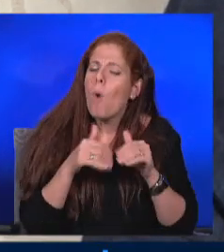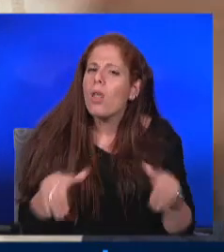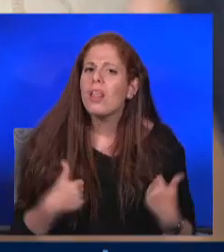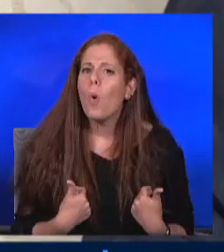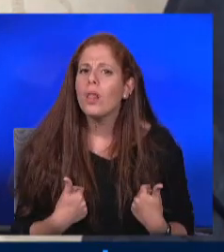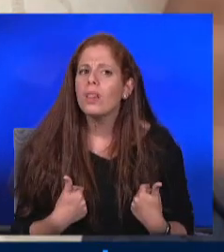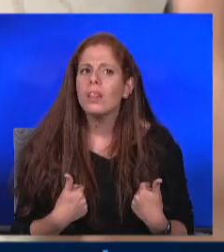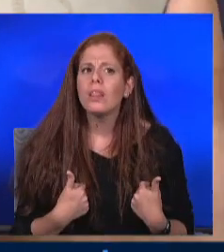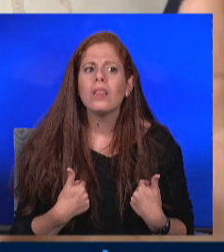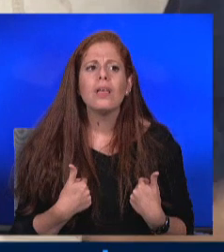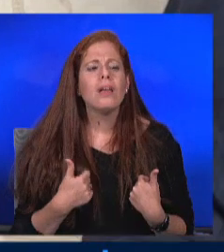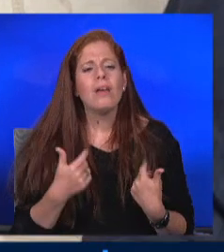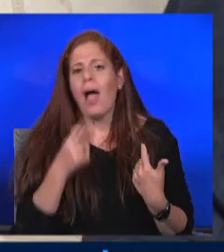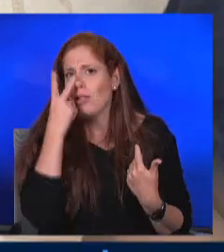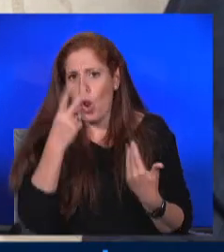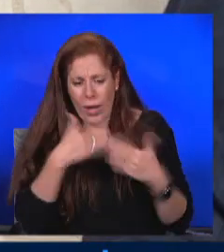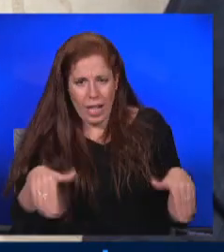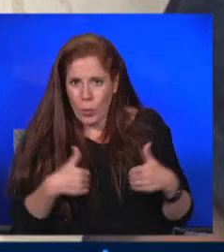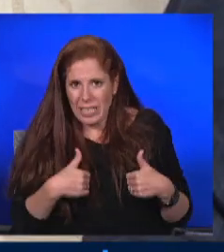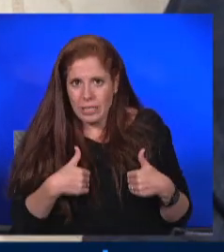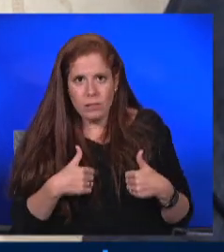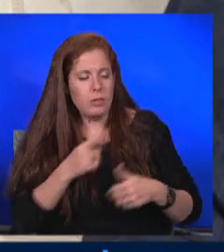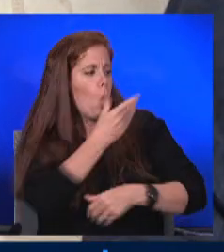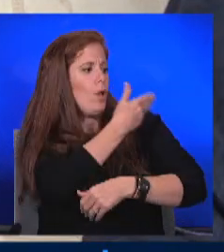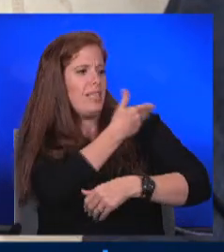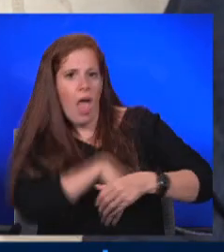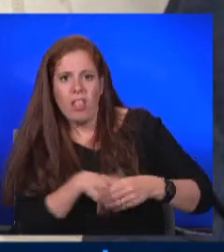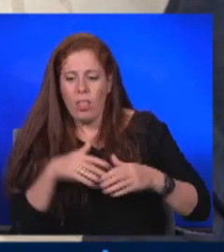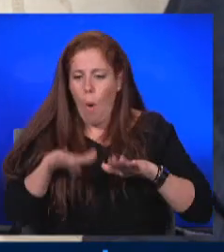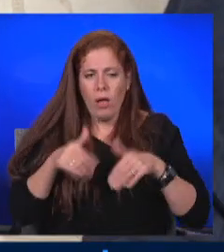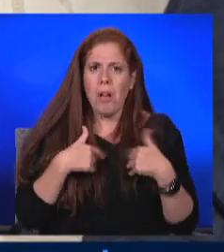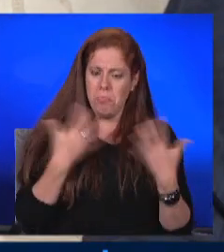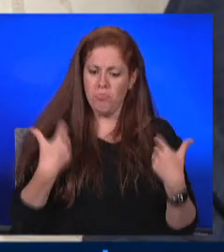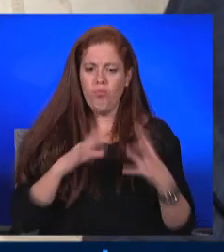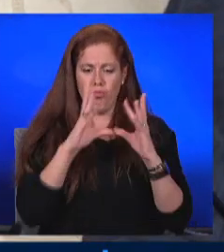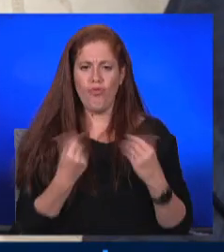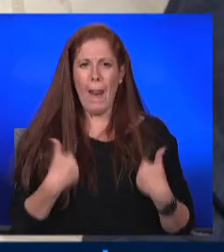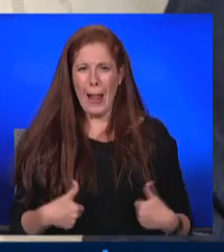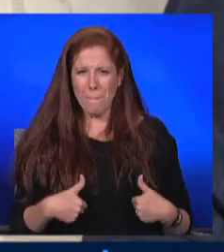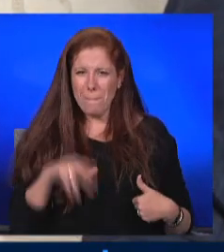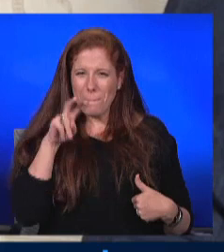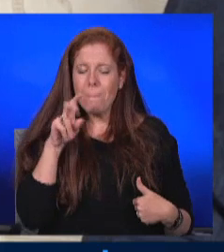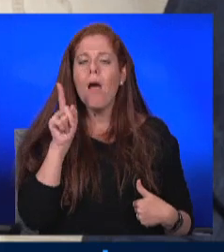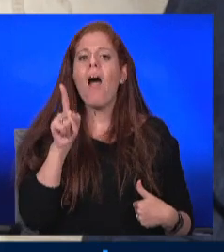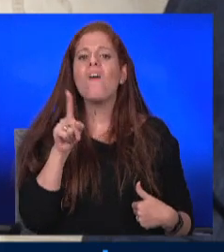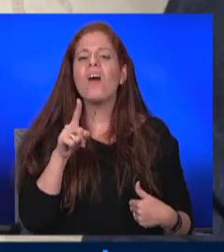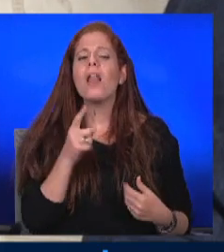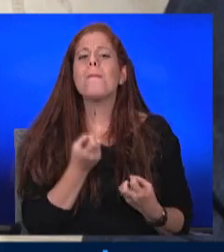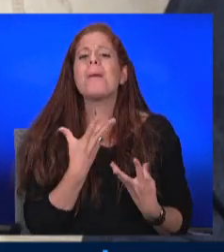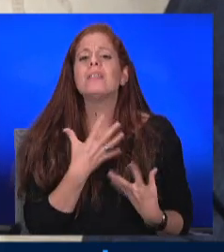אתה לא רואה את הנכות אצלי, לא חסרה לי יד או רגל, אבל יש לי פצע